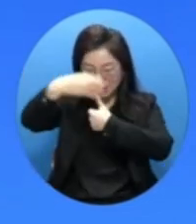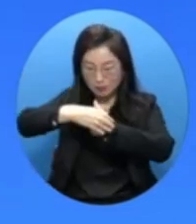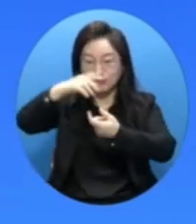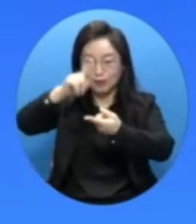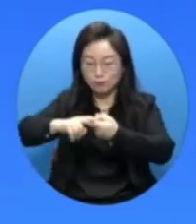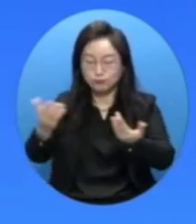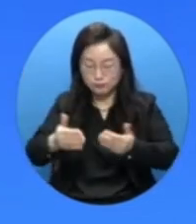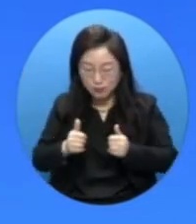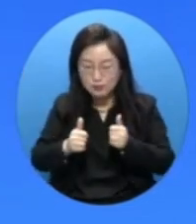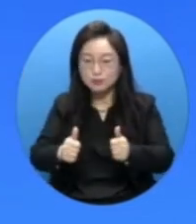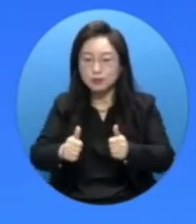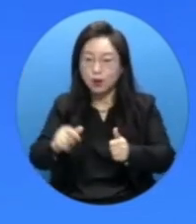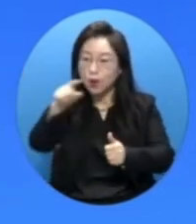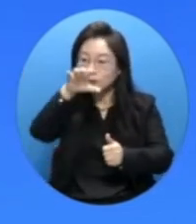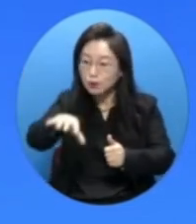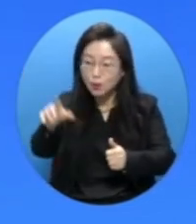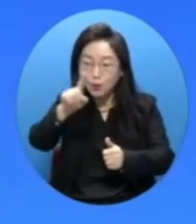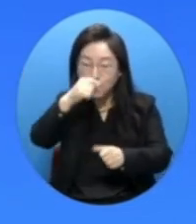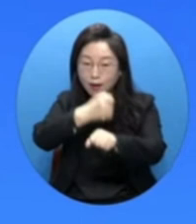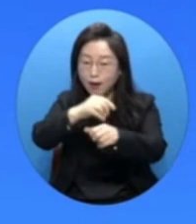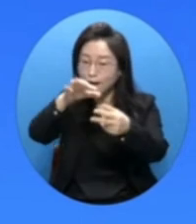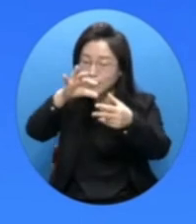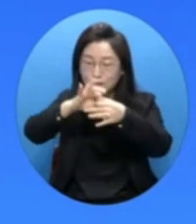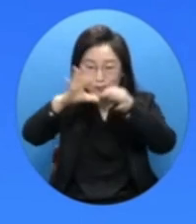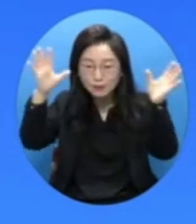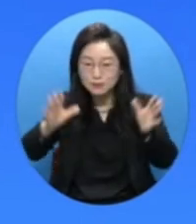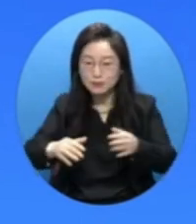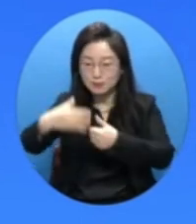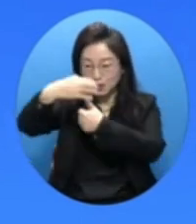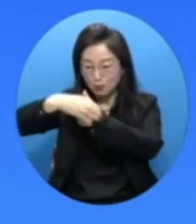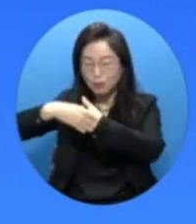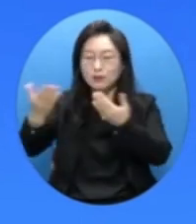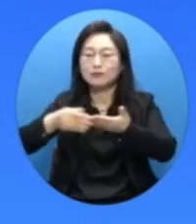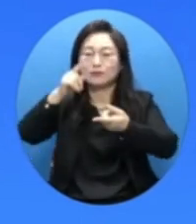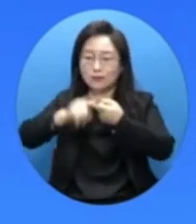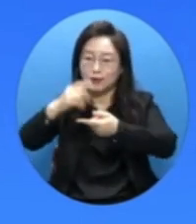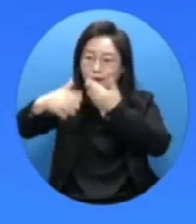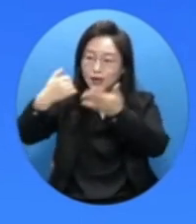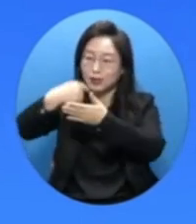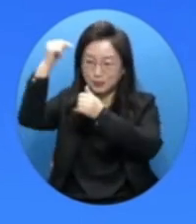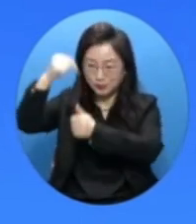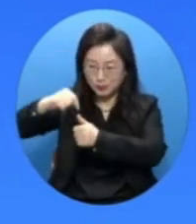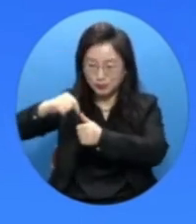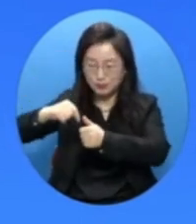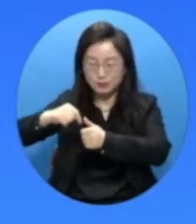되고 어디서 무엇을 하든간에 내게 맡겨주기를 그것이 주님의 사람을